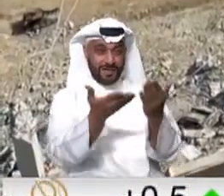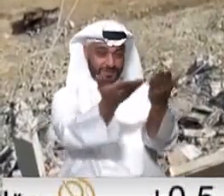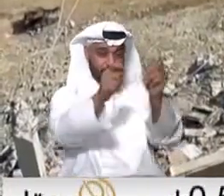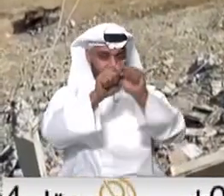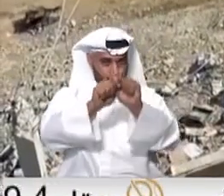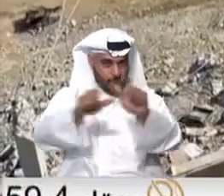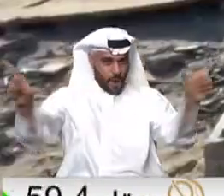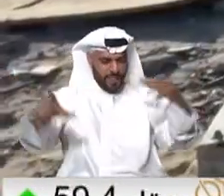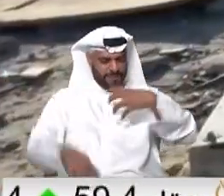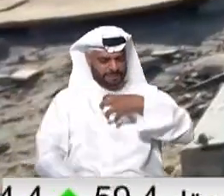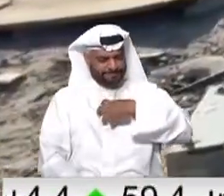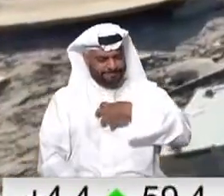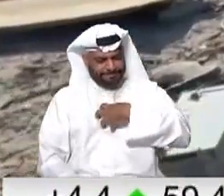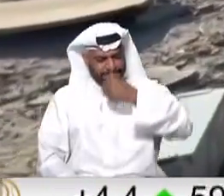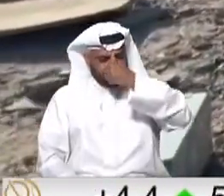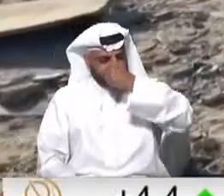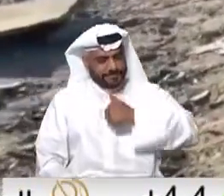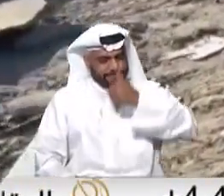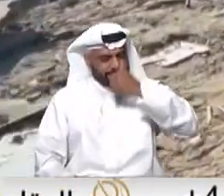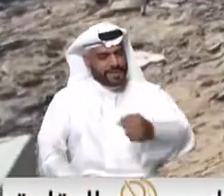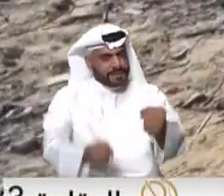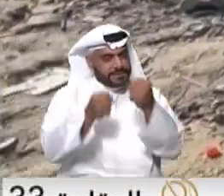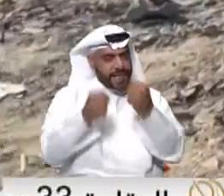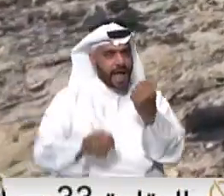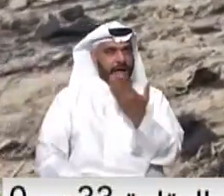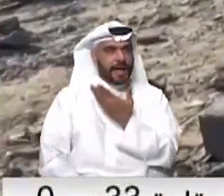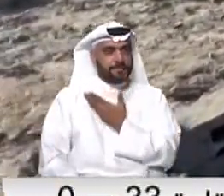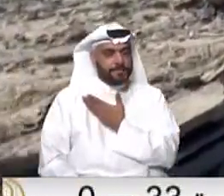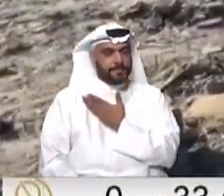والرعب في كثرهم او التقليل من صمودهم